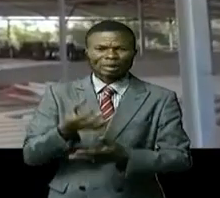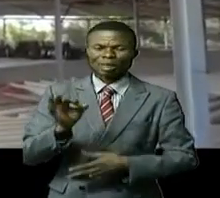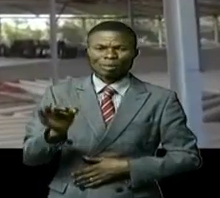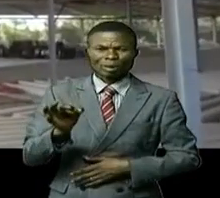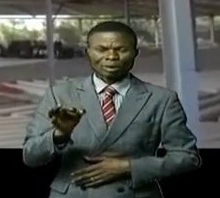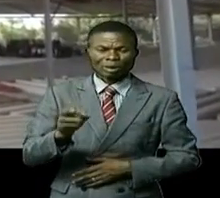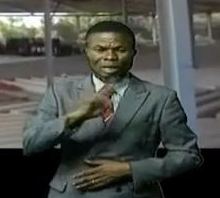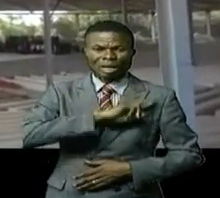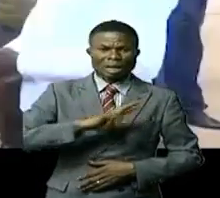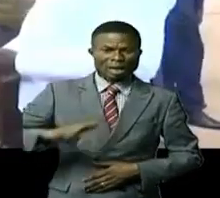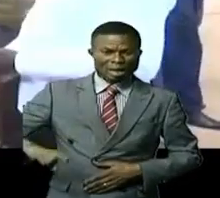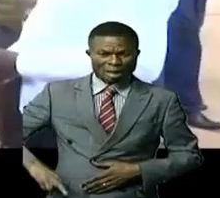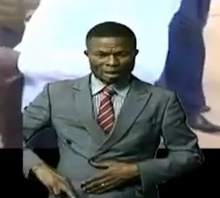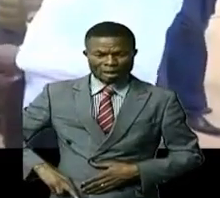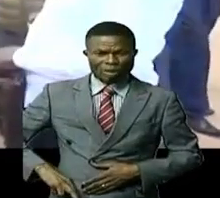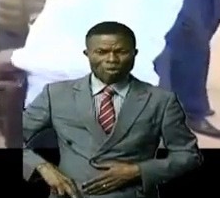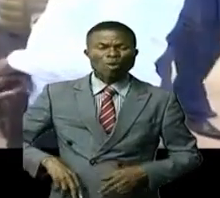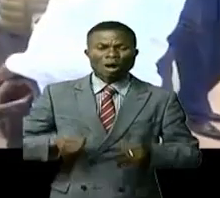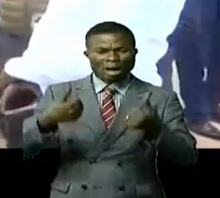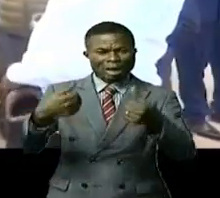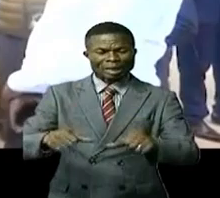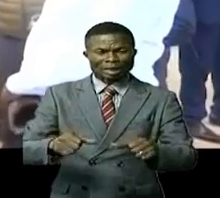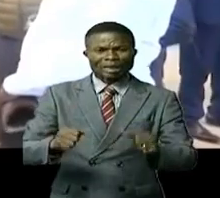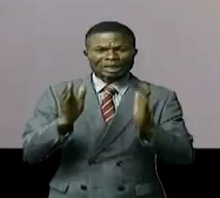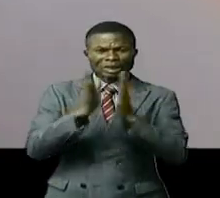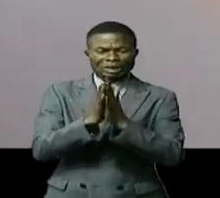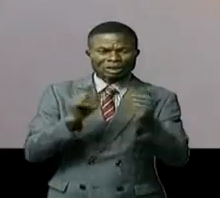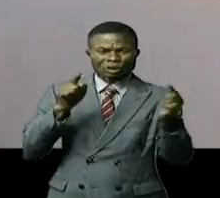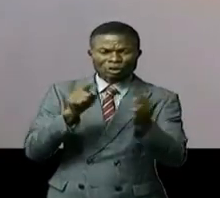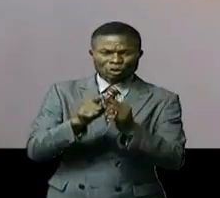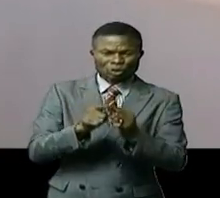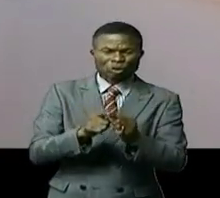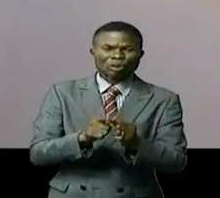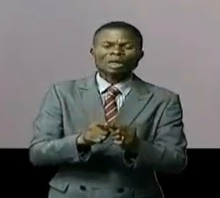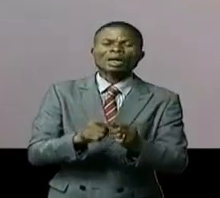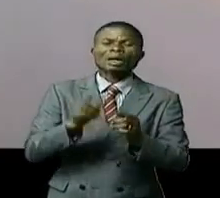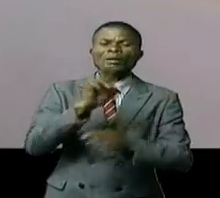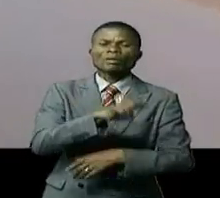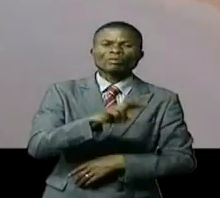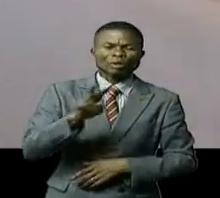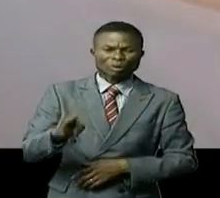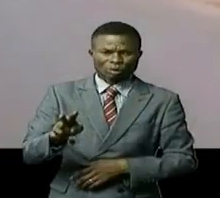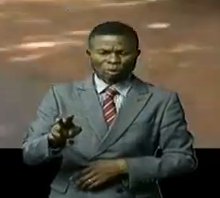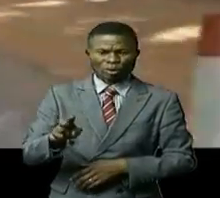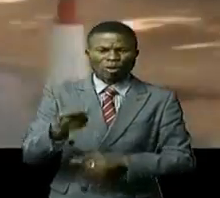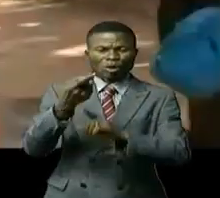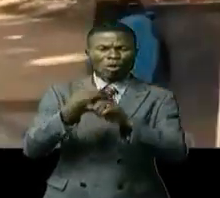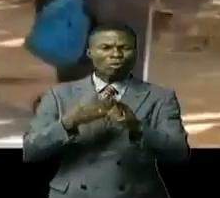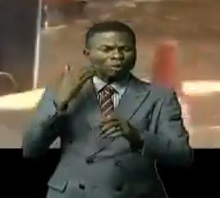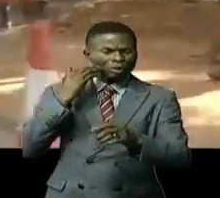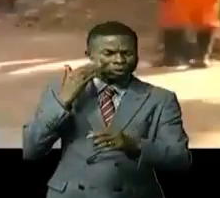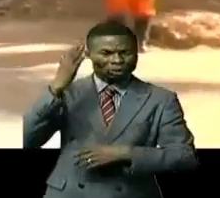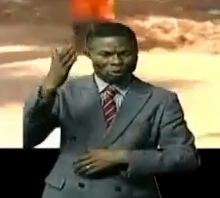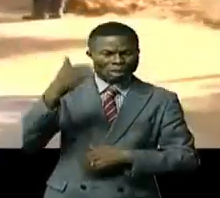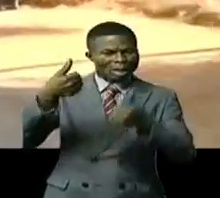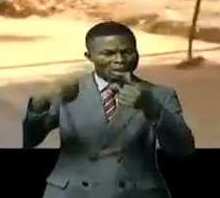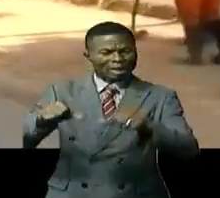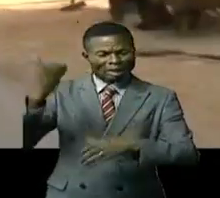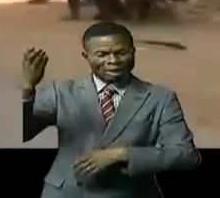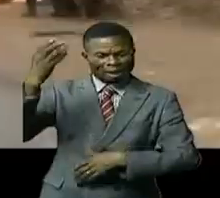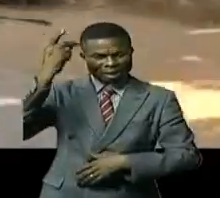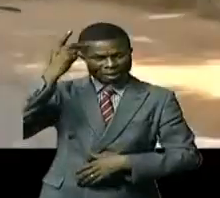Belges est attendu du 10 au 12 juin 2022 dans la province qui préfère et le haut-katanga retient donc son